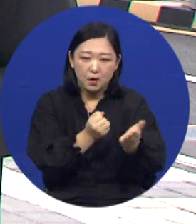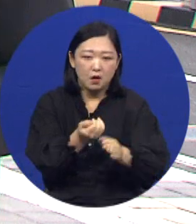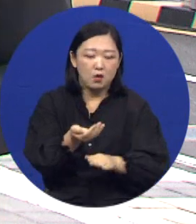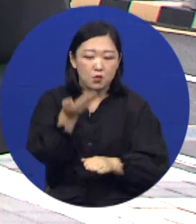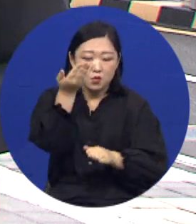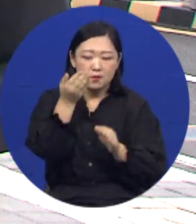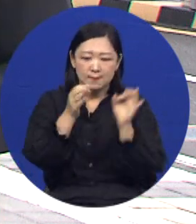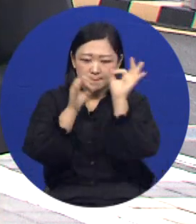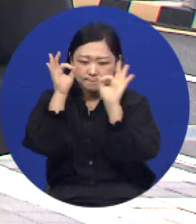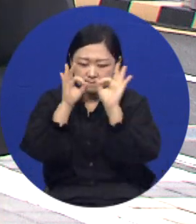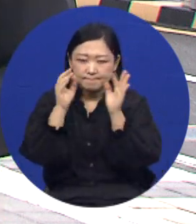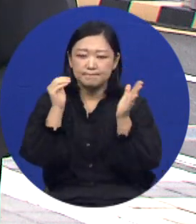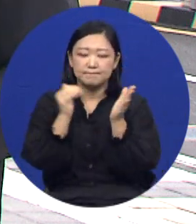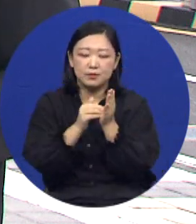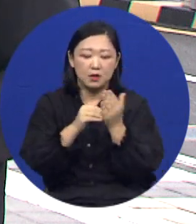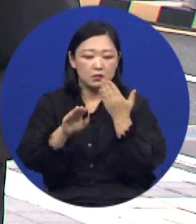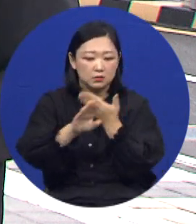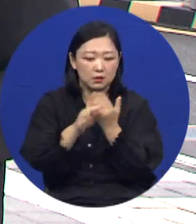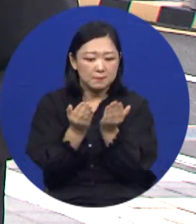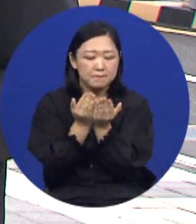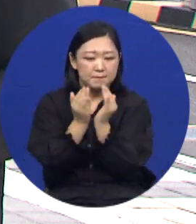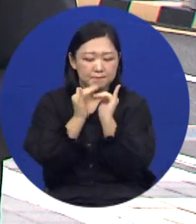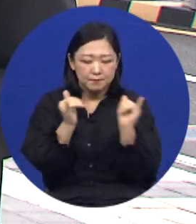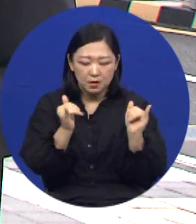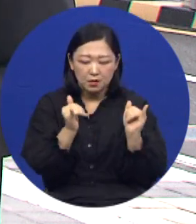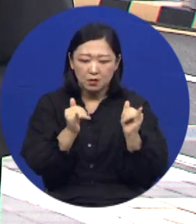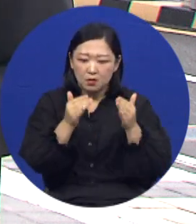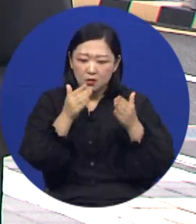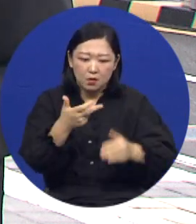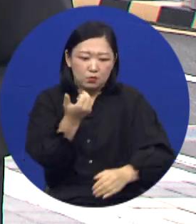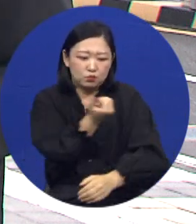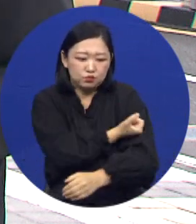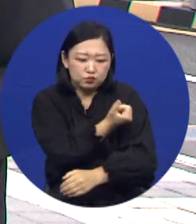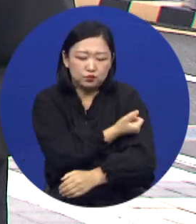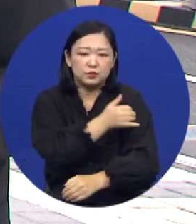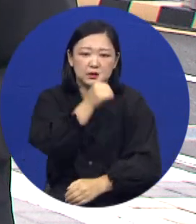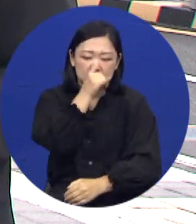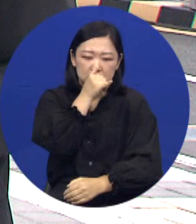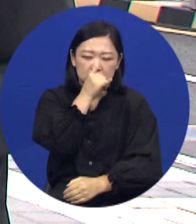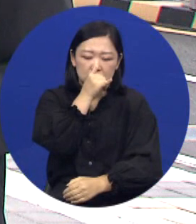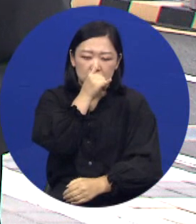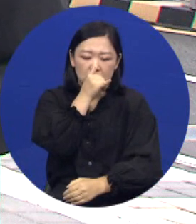윗선을 추적하는 한편 다른 선원들 사이에서도 마약 투약이 있었던